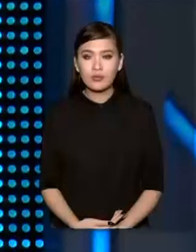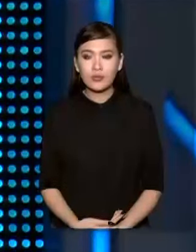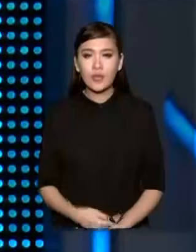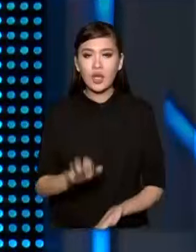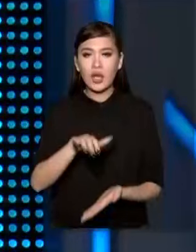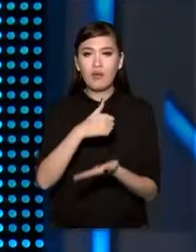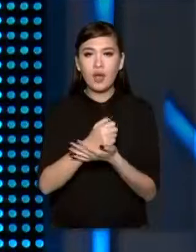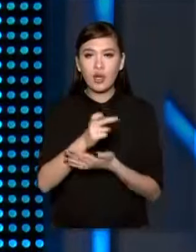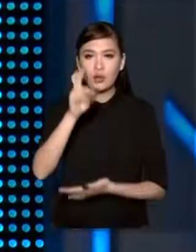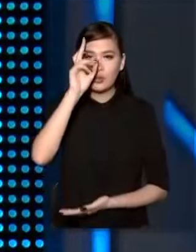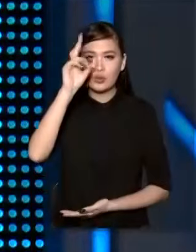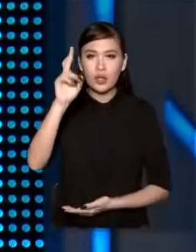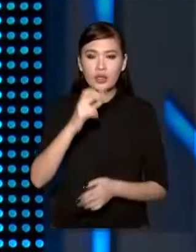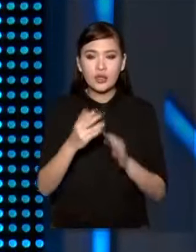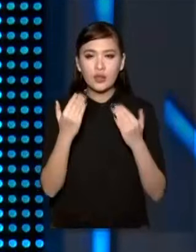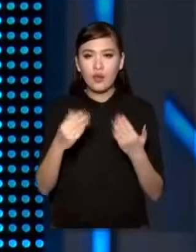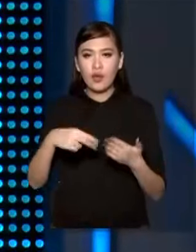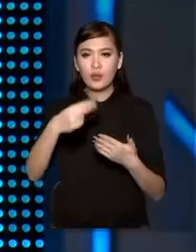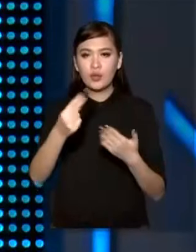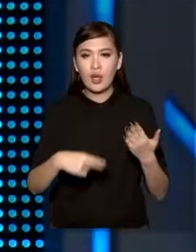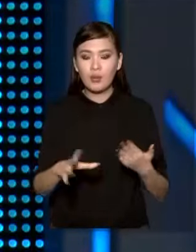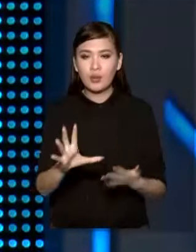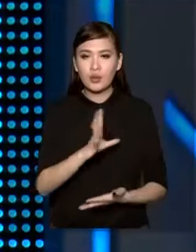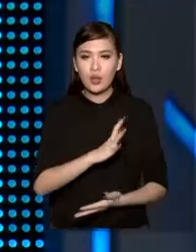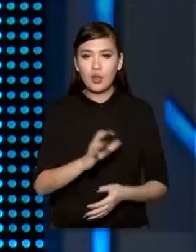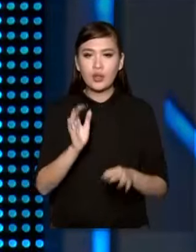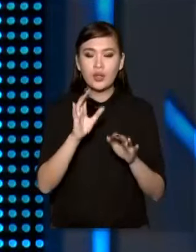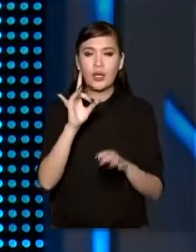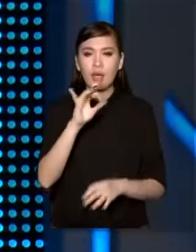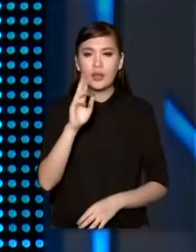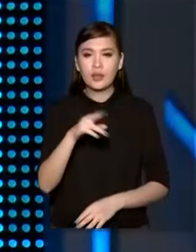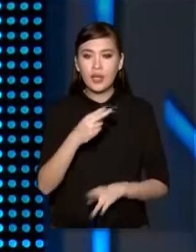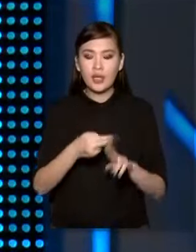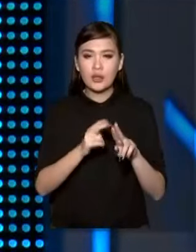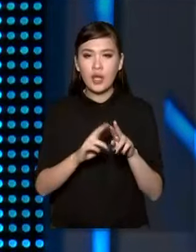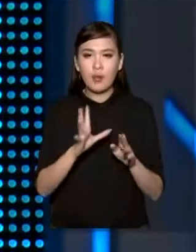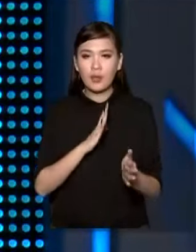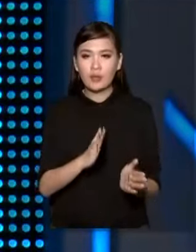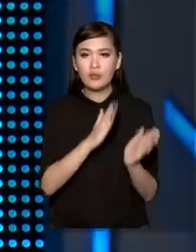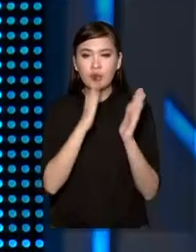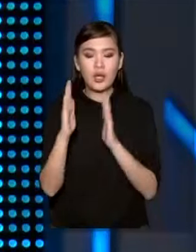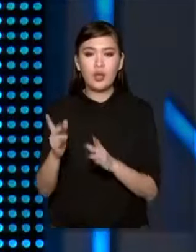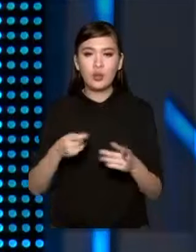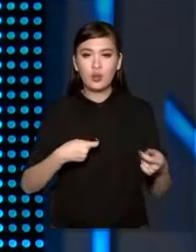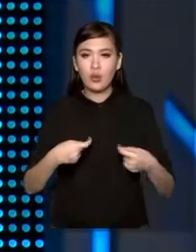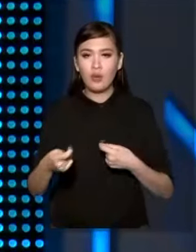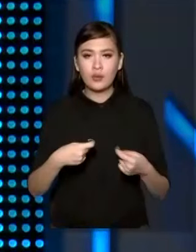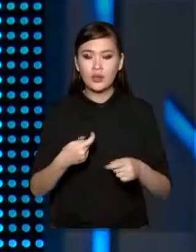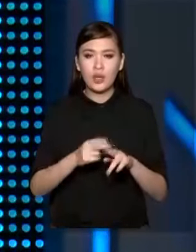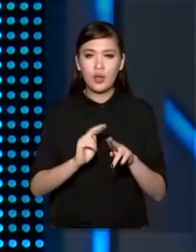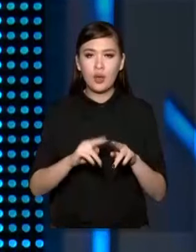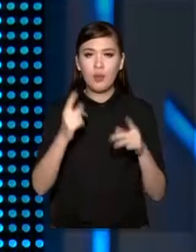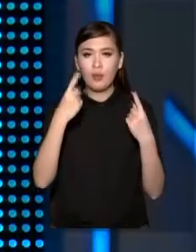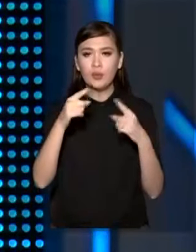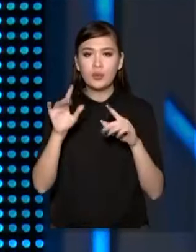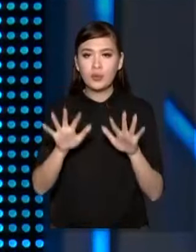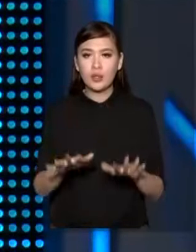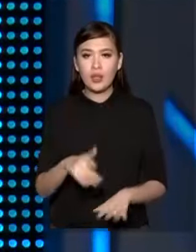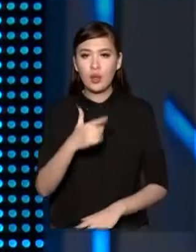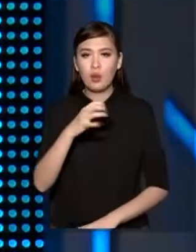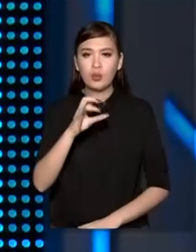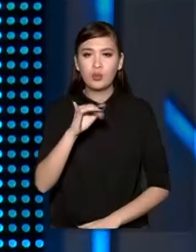Глава государства сегодня подписал указы о ряде назначений и переназначений руководителей некоторых госорганов.